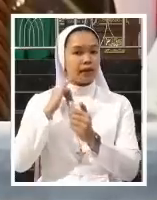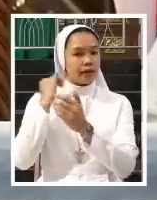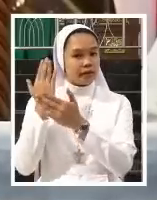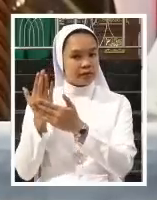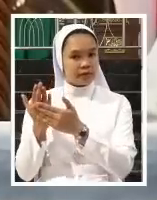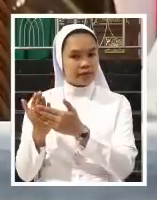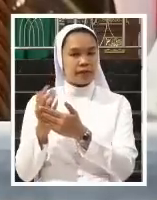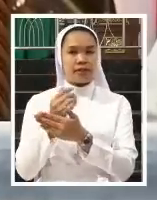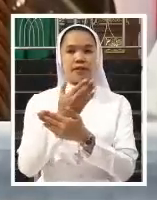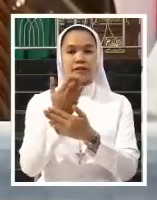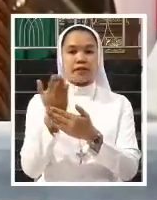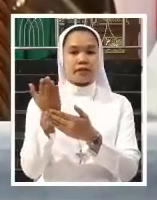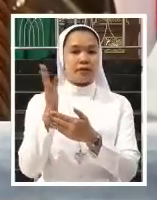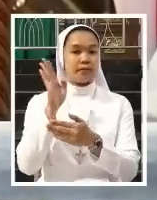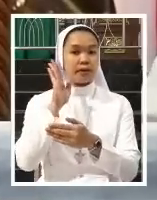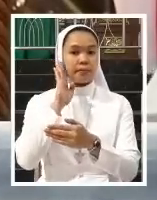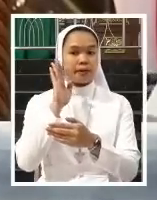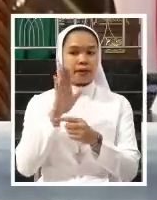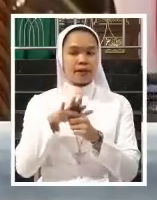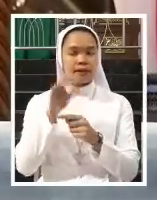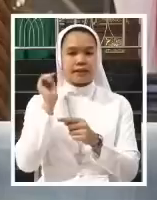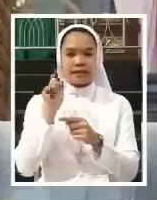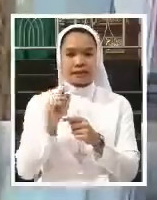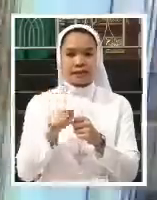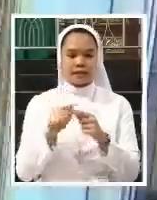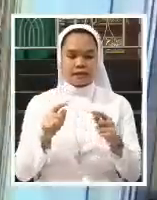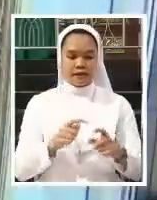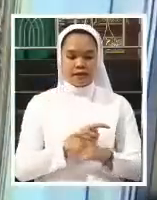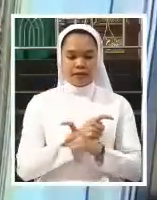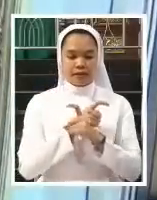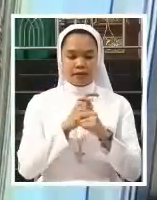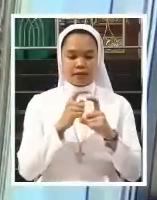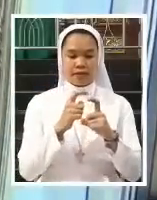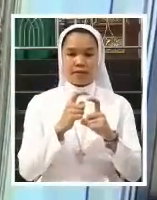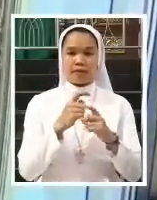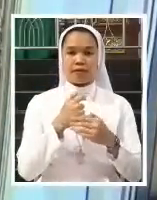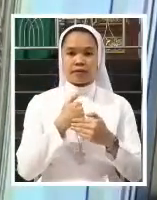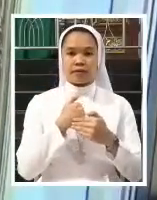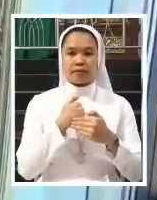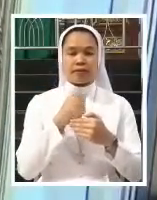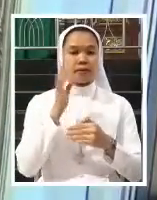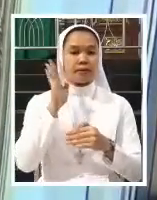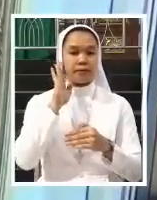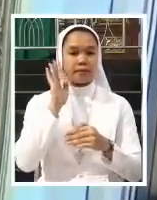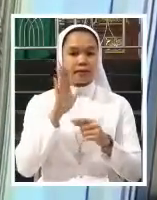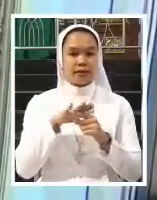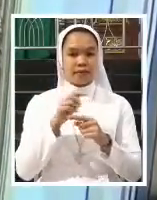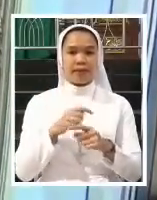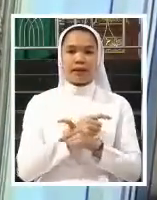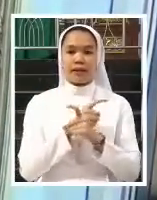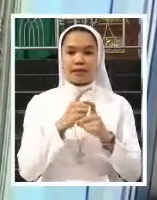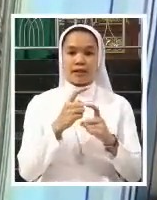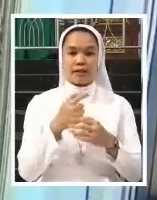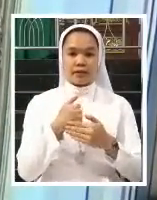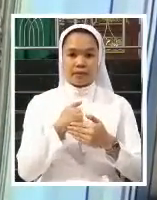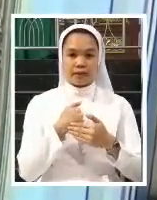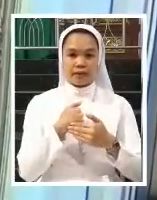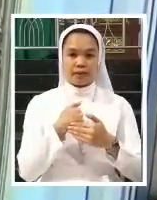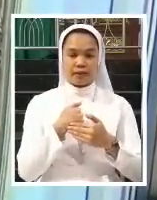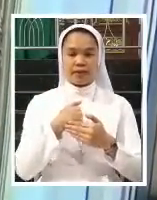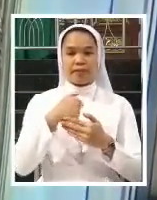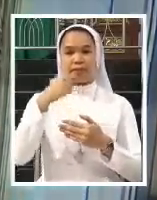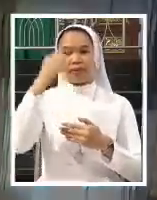Nagkukumpisal ako sa Diyos na makakamhan. Asin sa indo mga tugang, na nagkasala ako